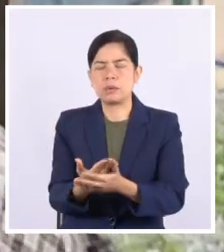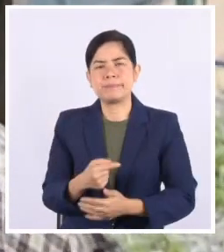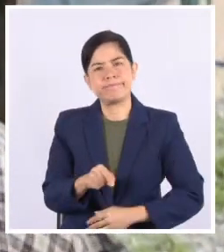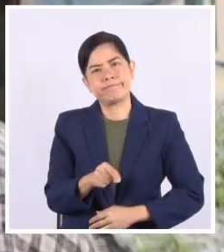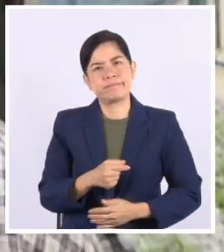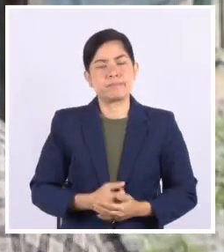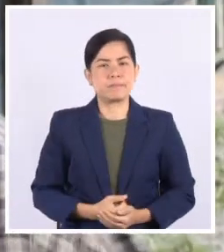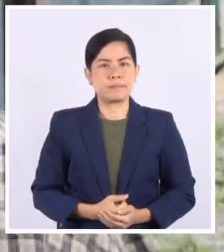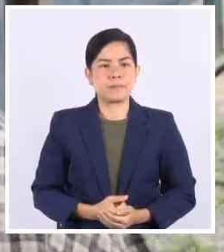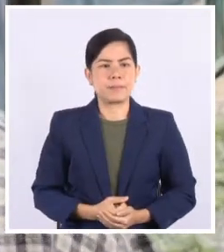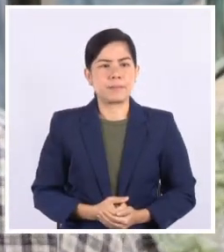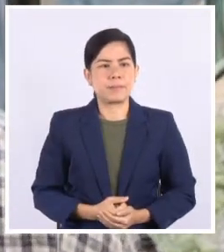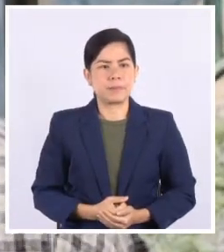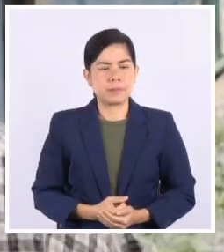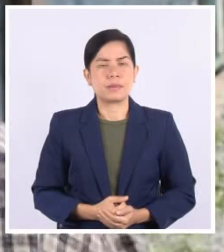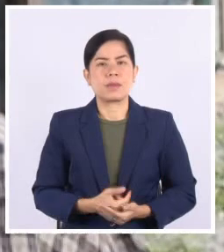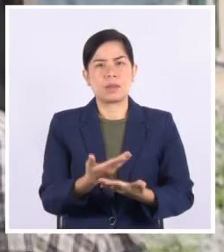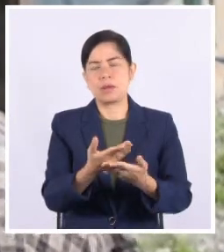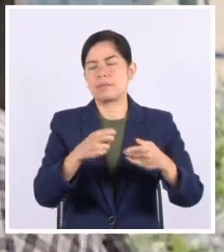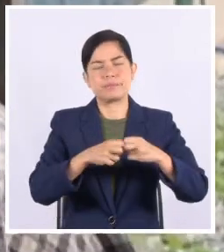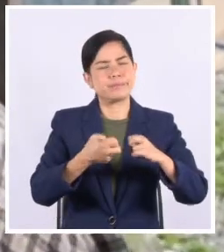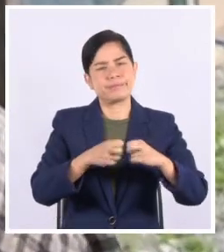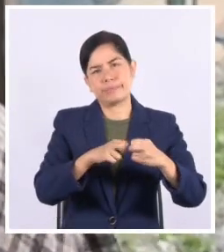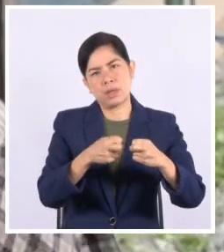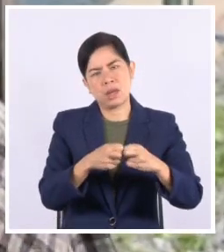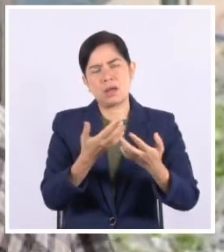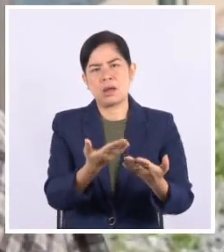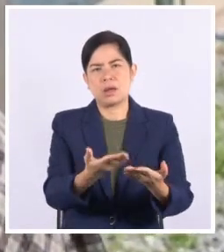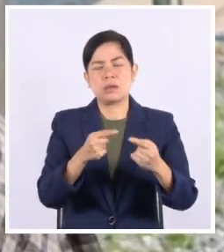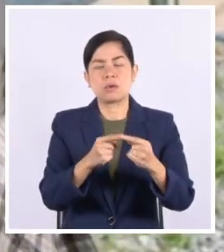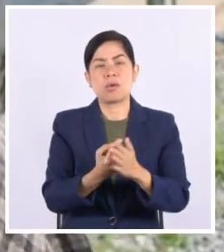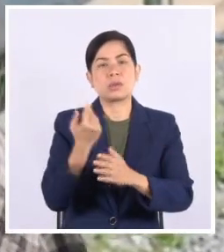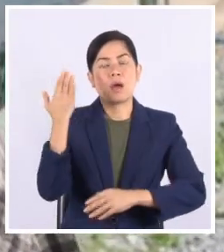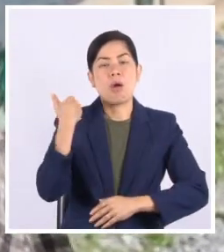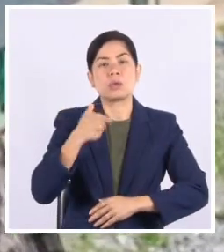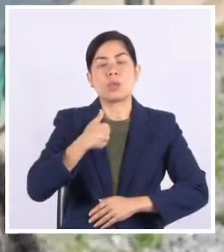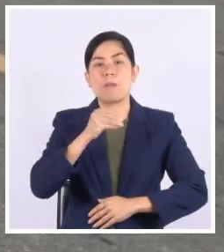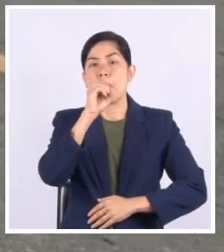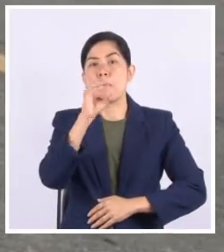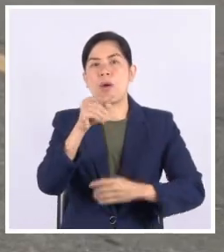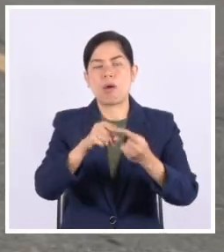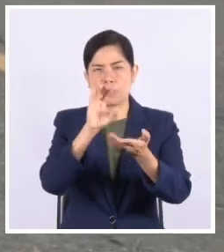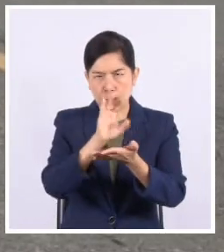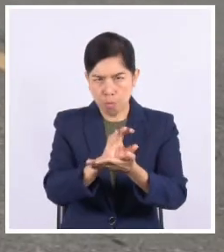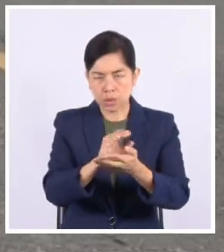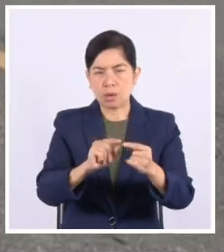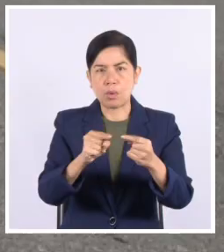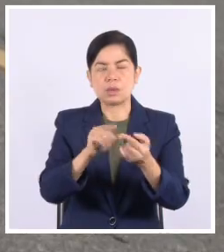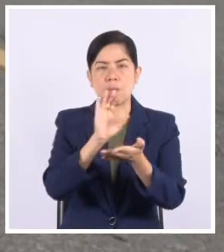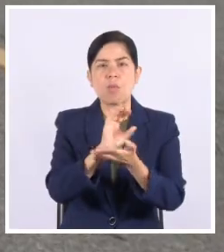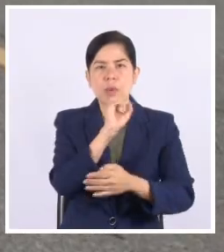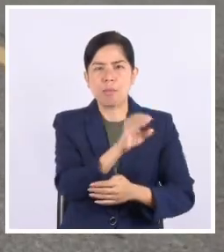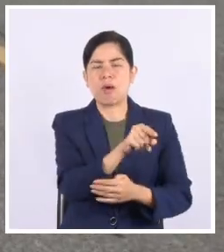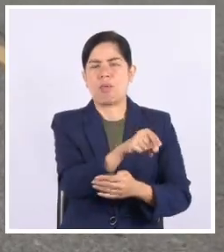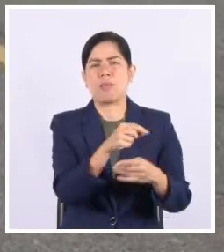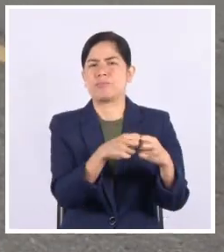กด้วยนะคะยายที่อยู่บ้านเองก็เดือดร้อนเคยไปแจ้งความกับตำรวจบอกว่าคดีนางสาวแนนมันเป็นคดีไม่ร้ายแรงแค่เสพกลัวจะด